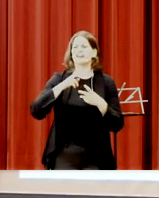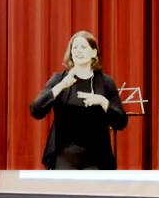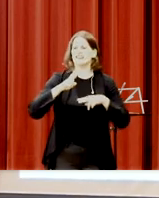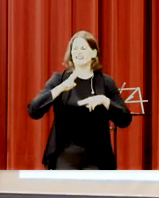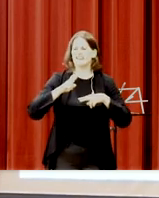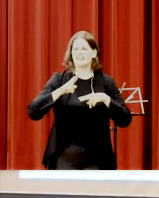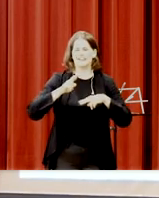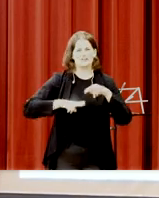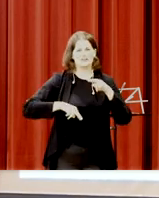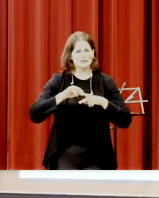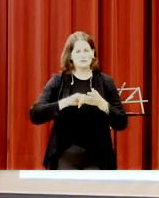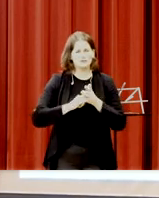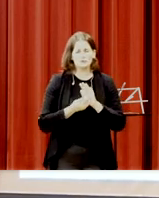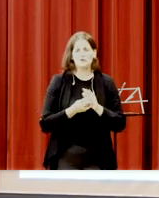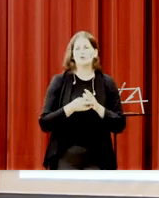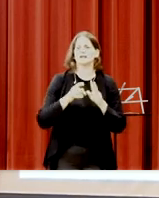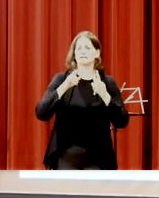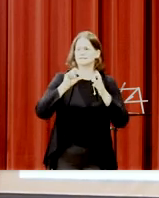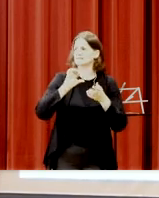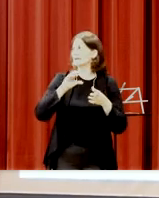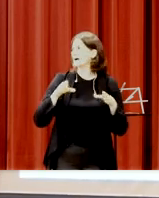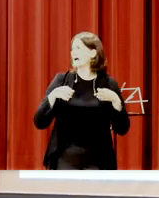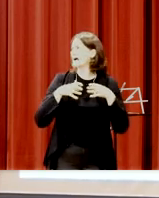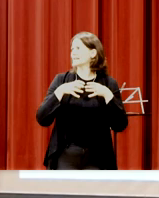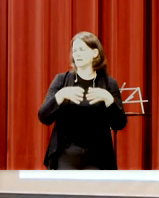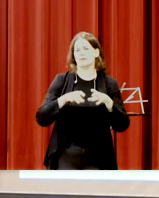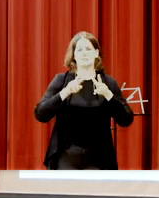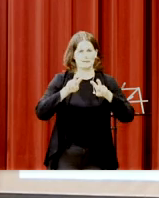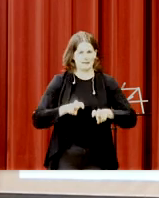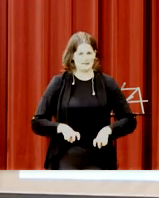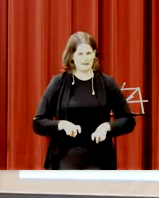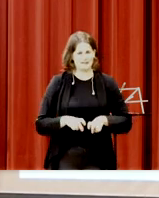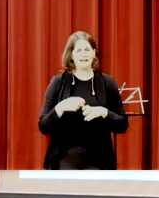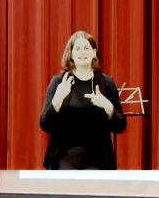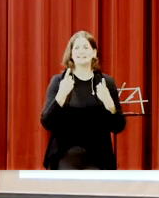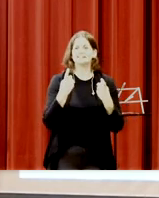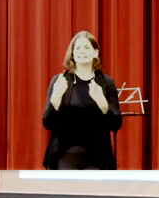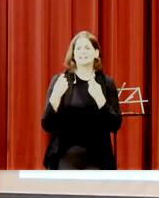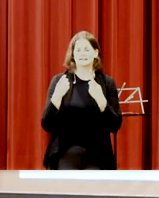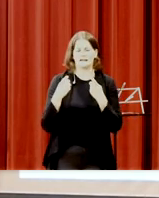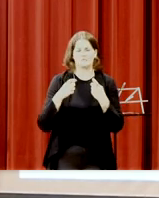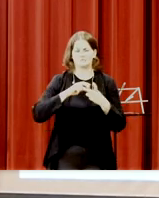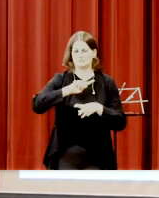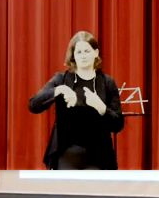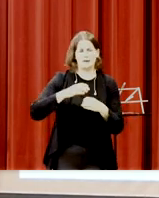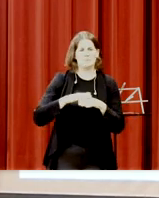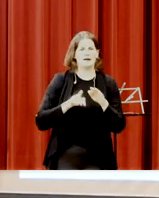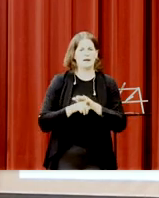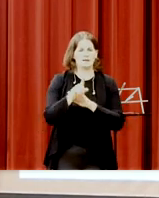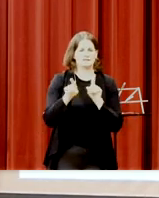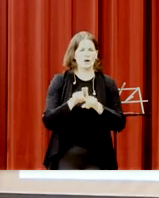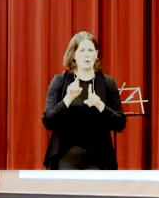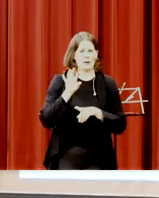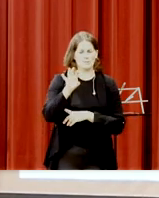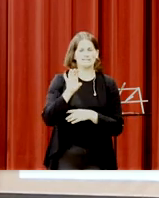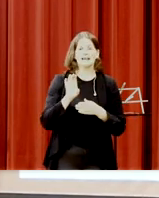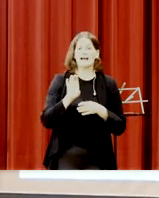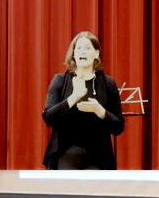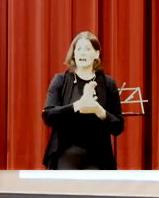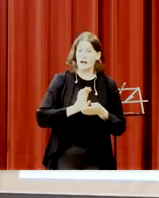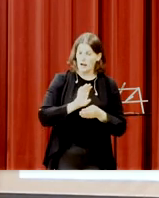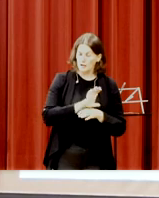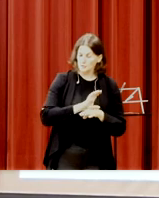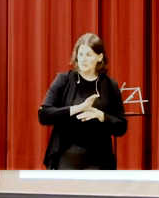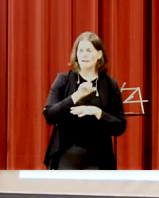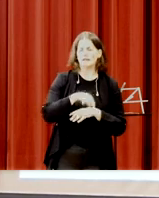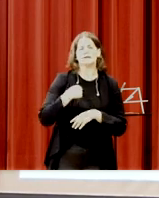La consellera també, amb la seva intervenció parlamentària, parlava de 100 milions d'euros pel PIU, el famós PIU, pràcticament doblar